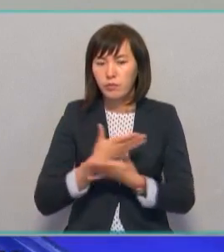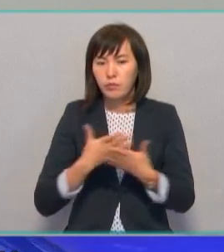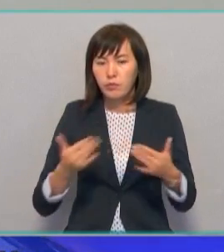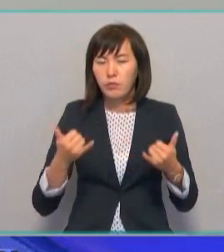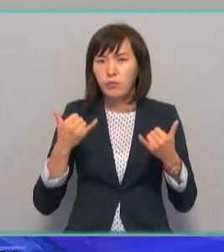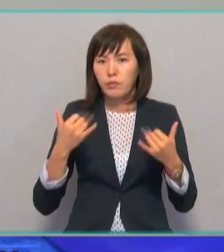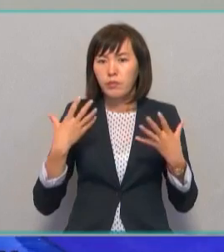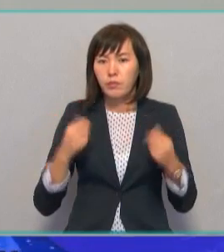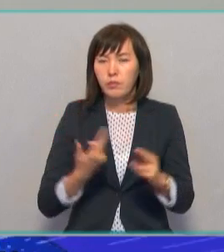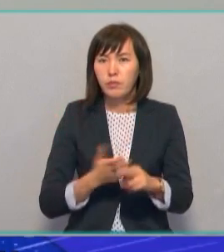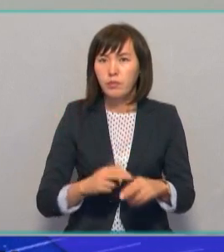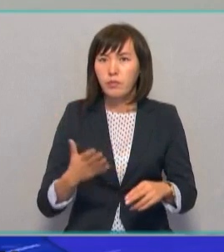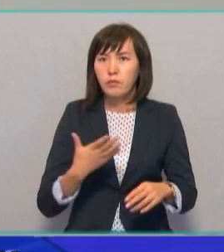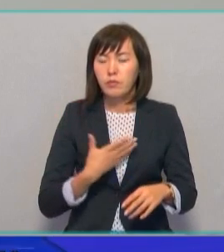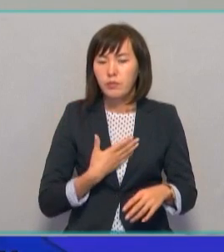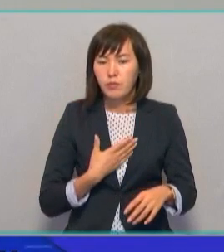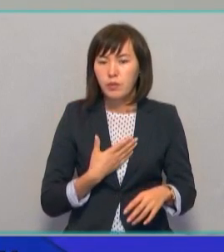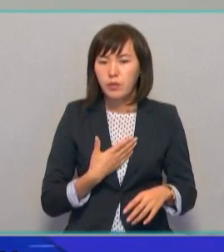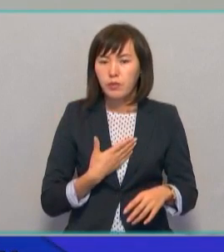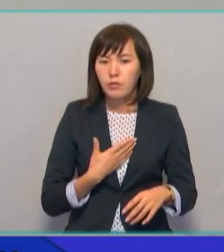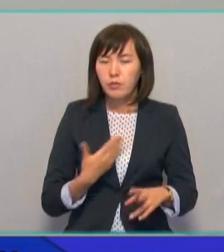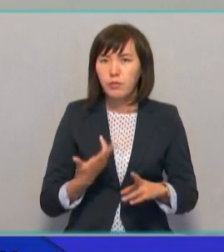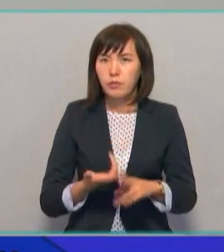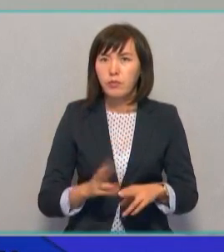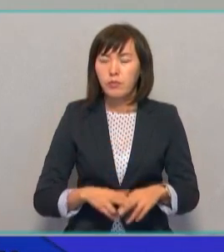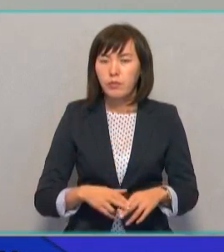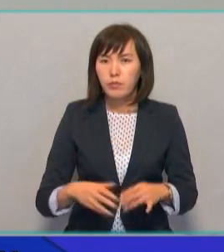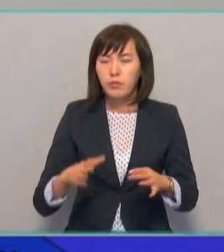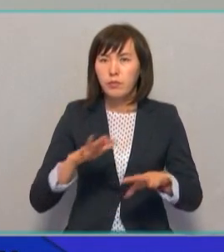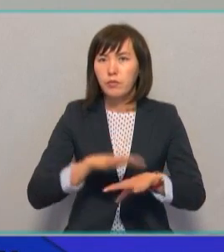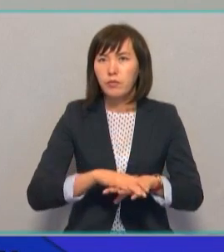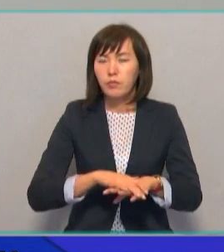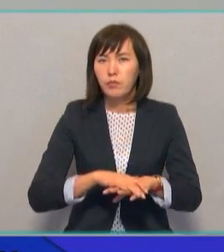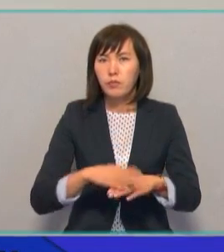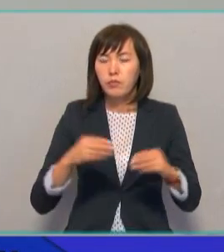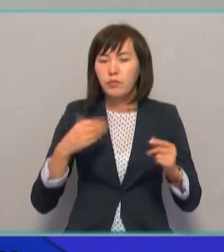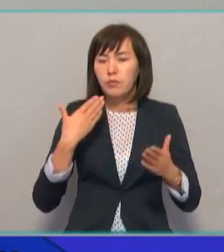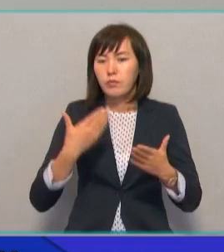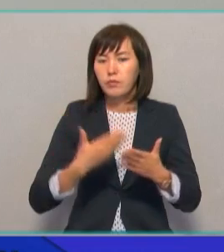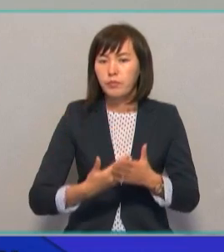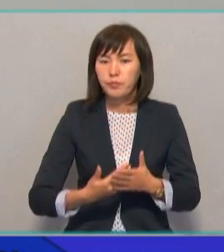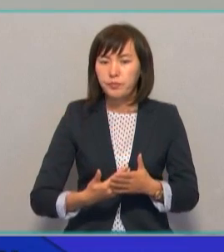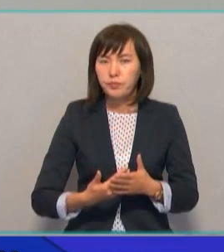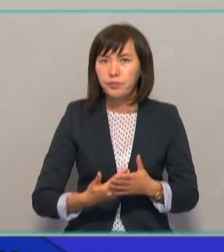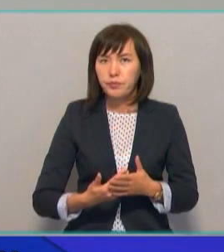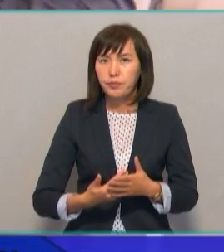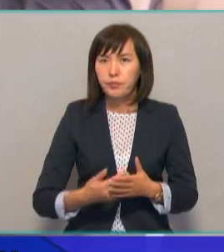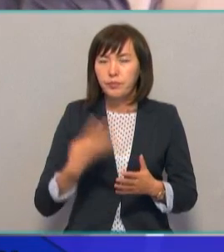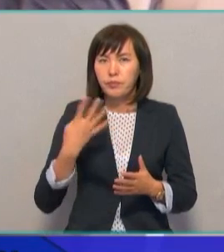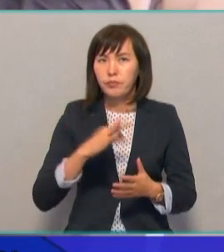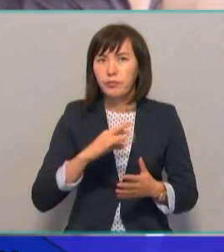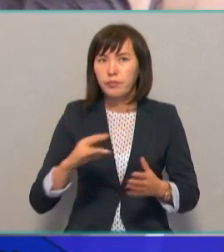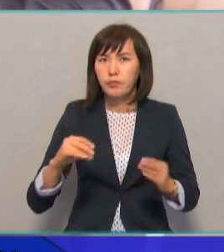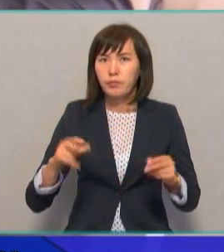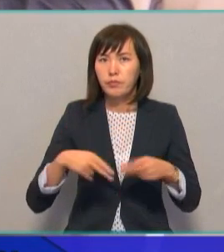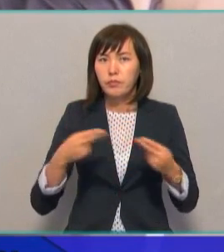бүгін таңға. Соған біз осы қала бюджетінен қаржы сұрап, қала бюджетінен 40 миллион қаржы